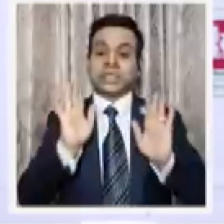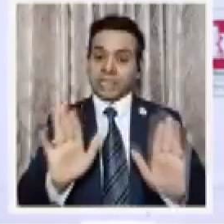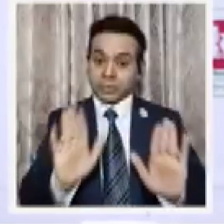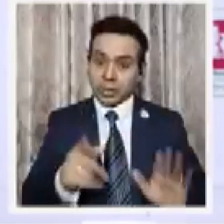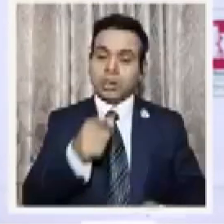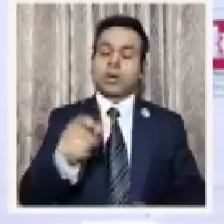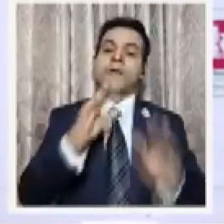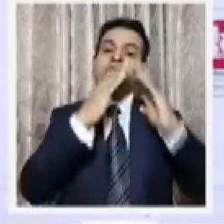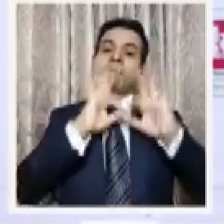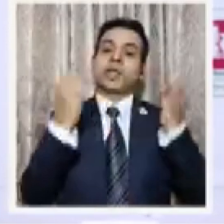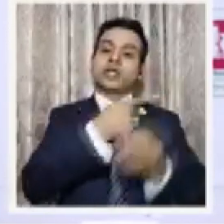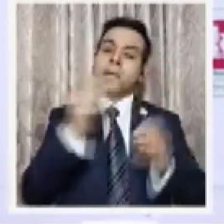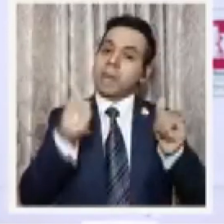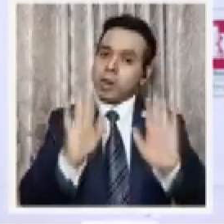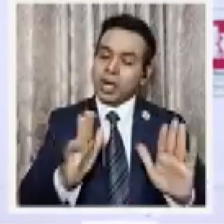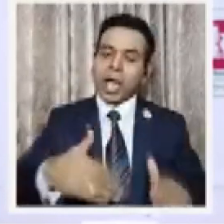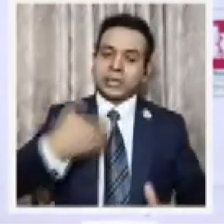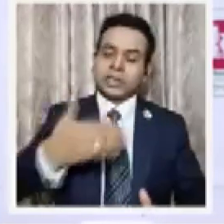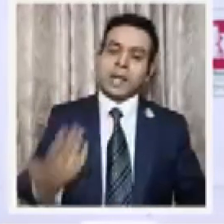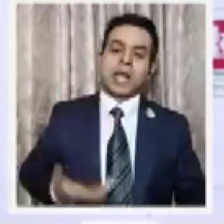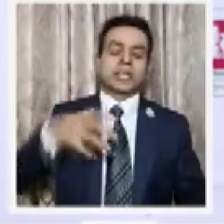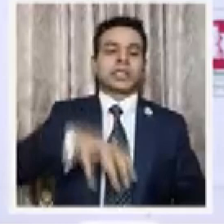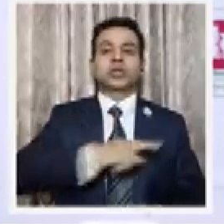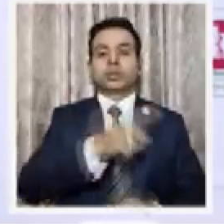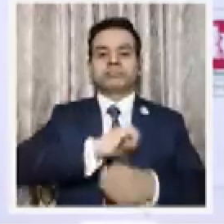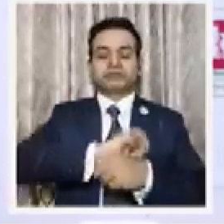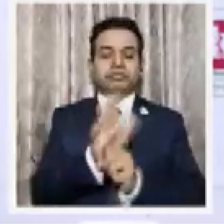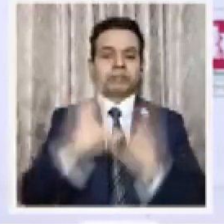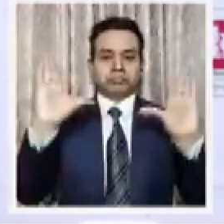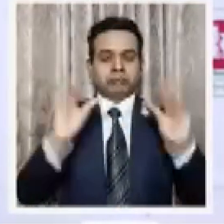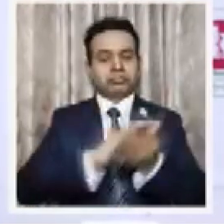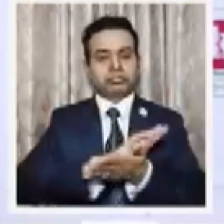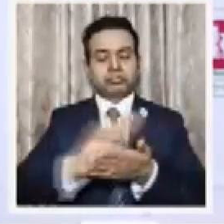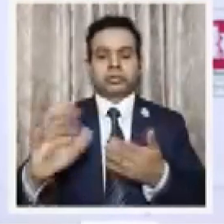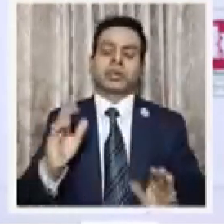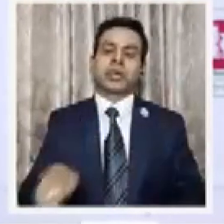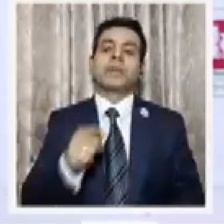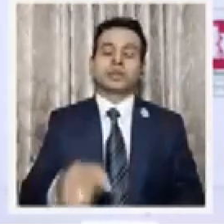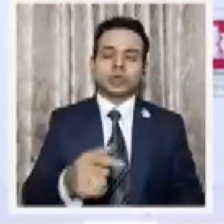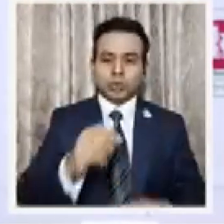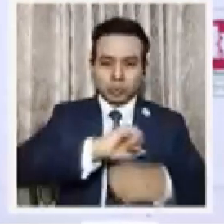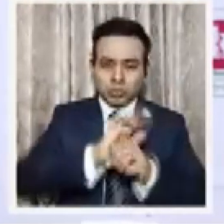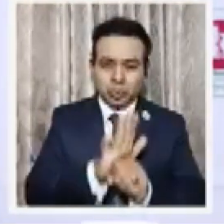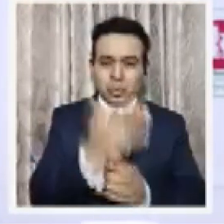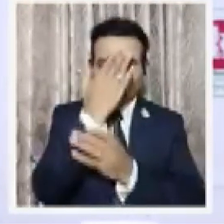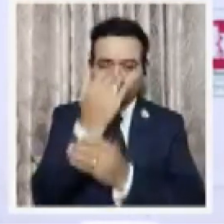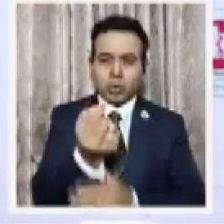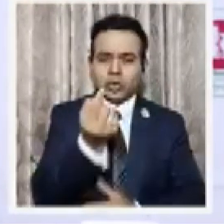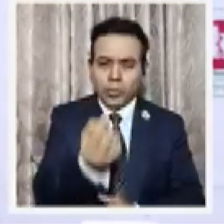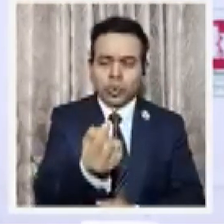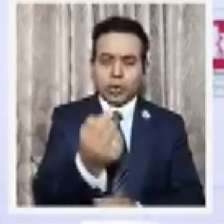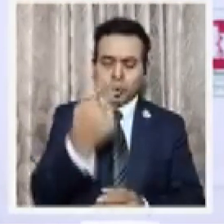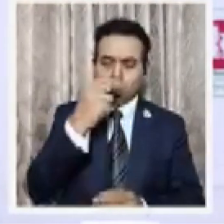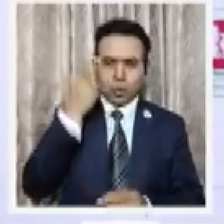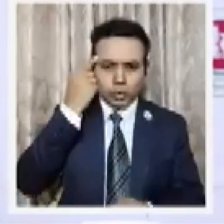আপনারা সবাই যে কোনো মৃদু উপসর্গ বা যে কোনো লক্ষণ উপসর্গ থাকলে অবশ্যই কোভিডের নমুনার জন্য নমুনা দিবেন এবং